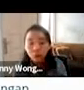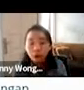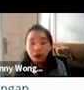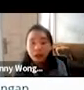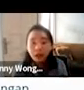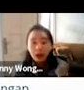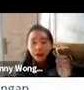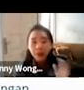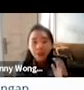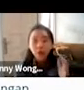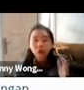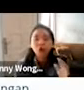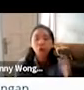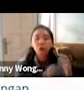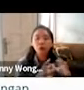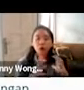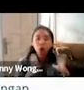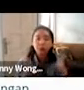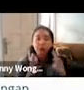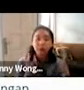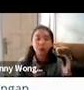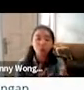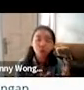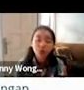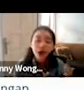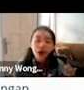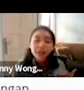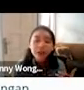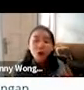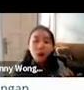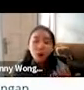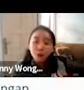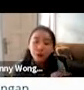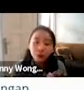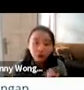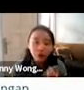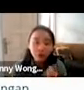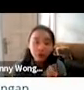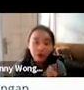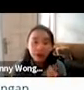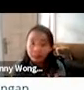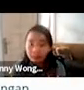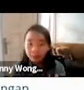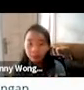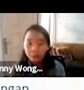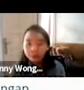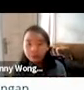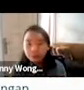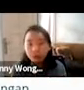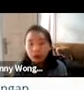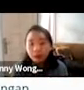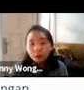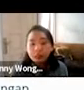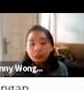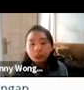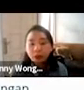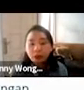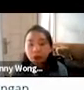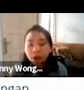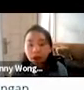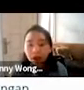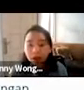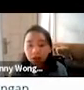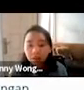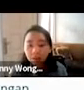tahun 1977 untuk membuat konsumen tertipu akan seolah produknya itu environmental friendly nah kemudian